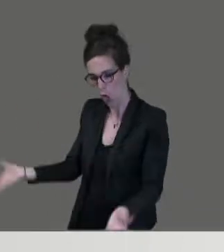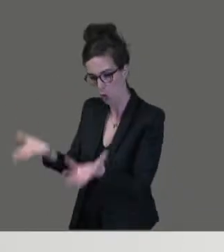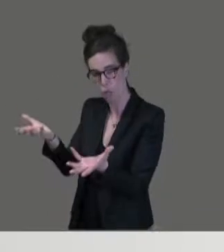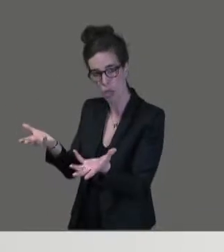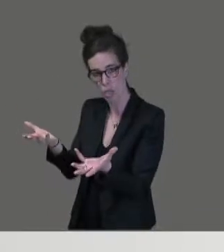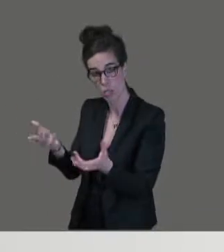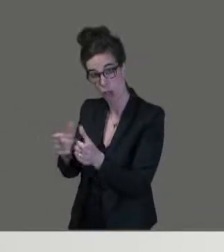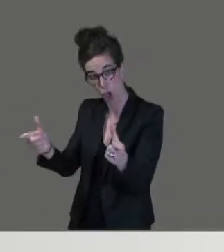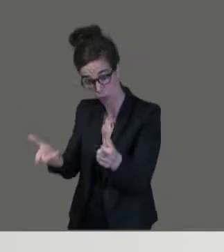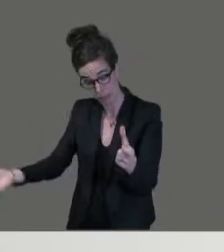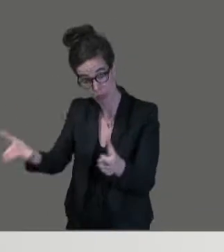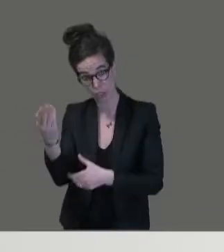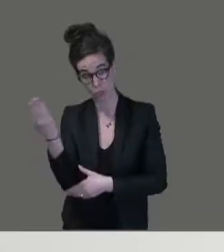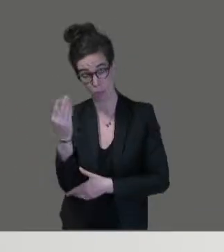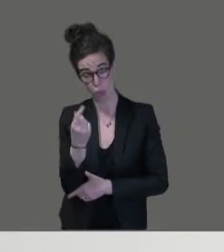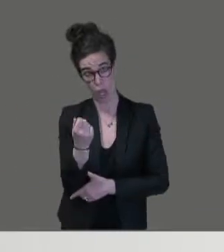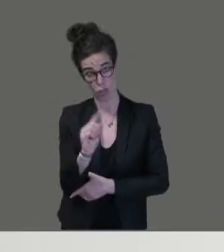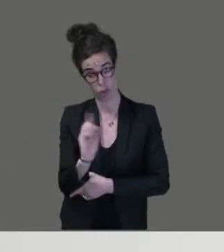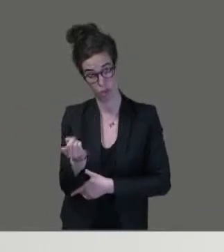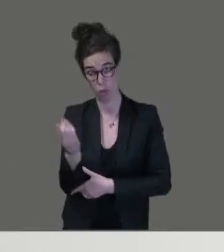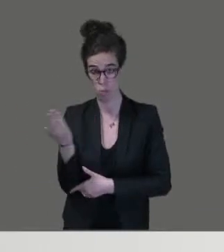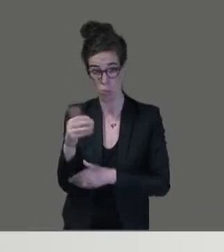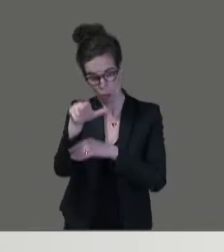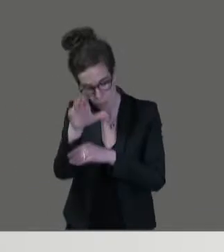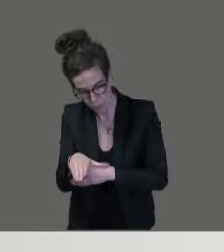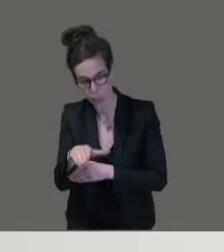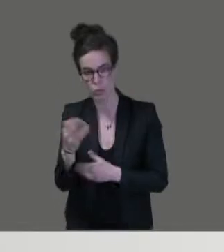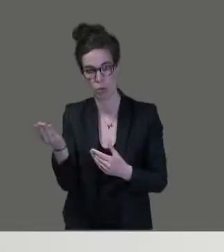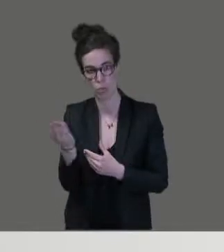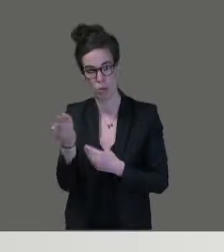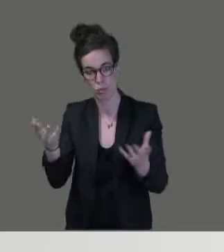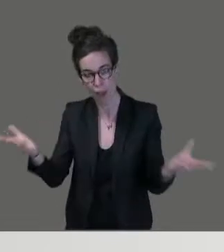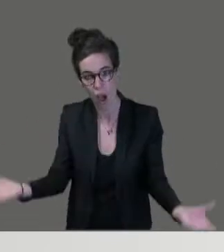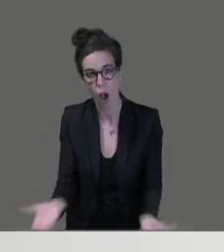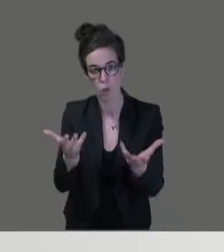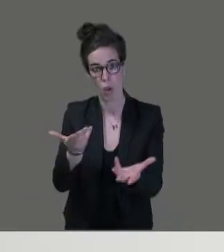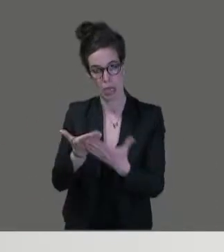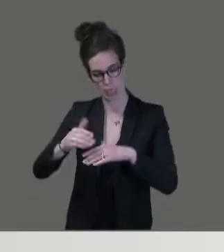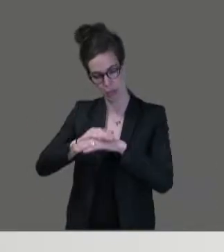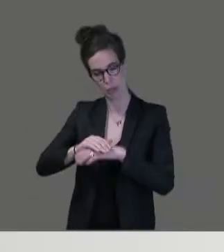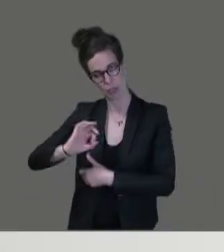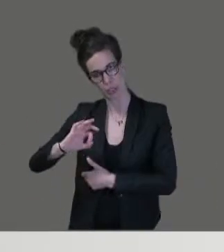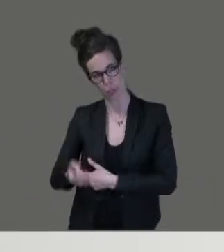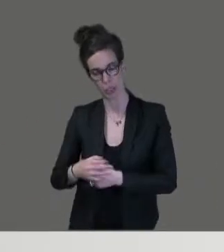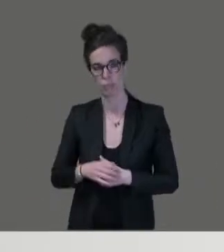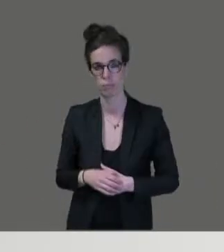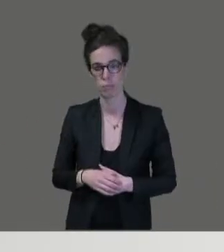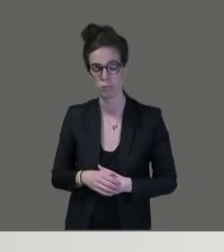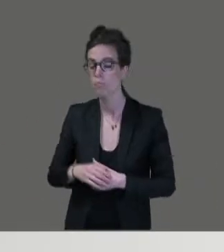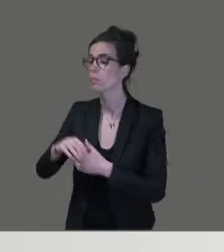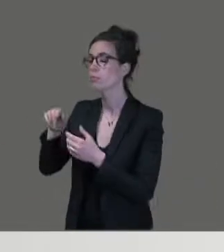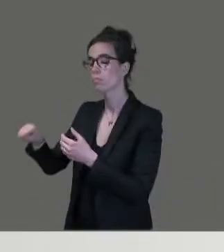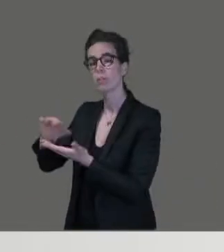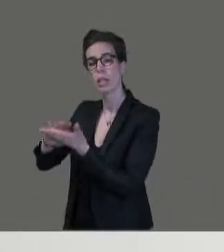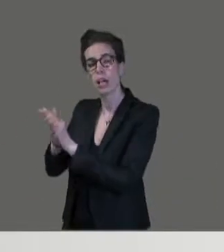véritable politique de soutien et de protection intelligente et cohérente. Même le président de l'Association française